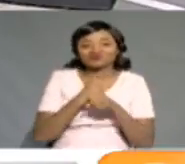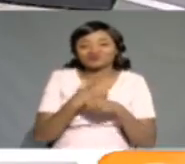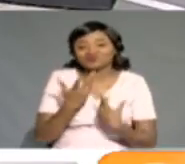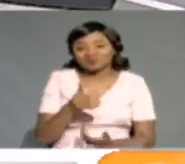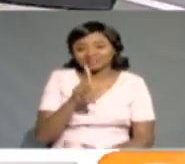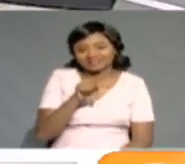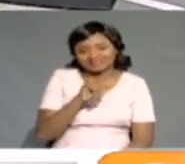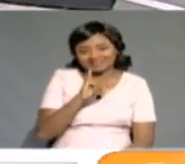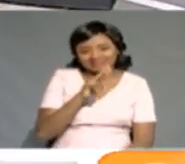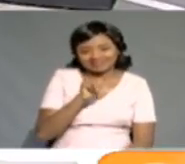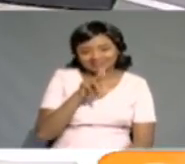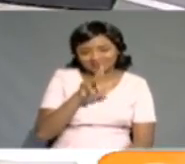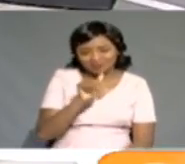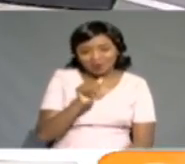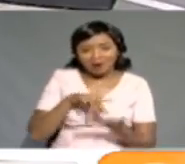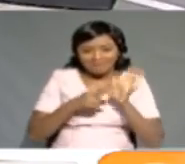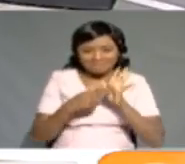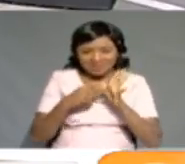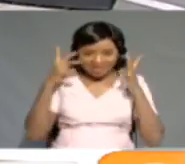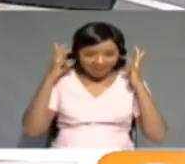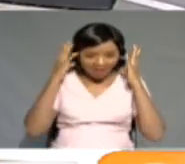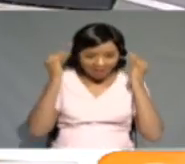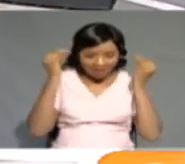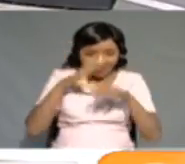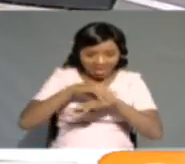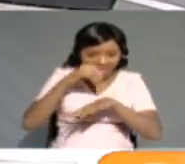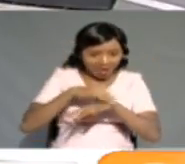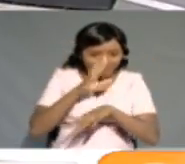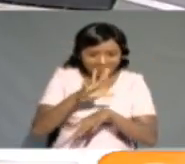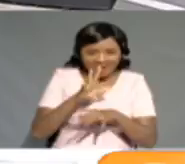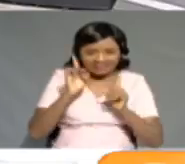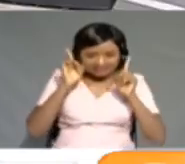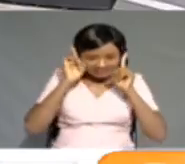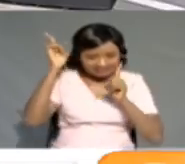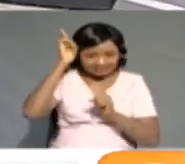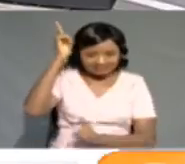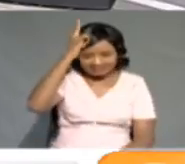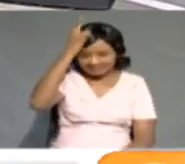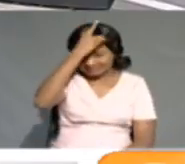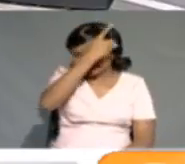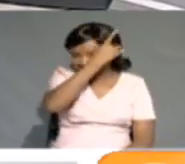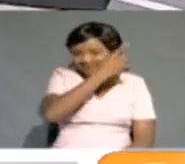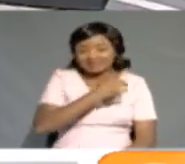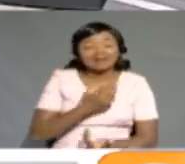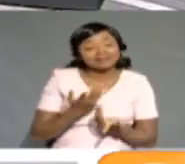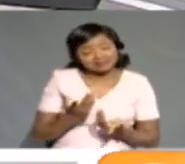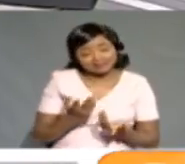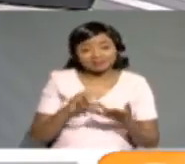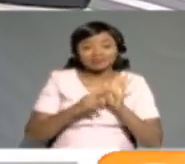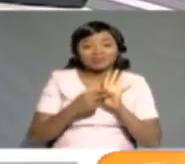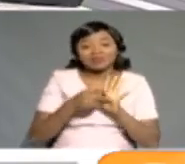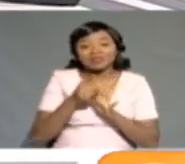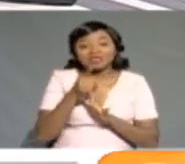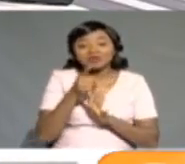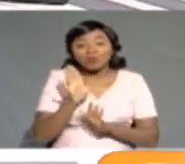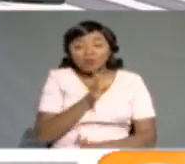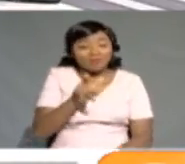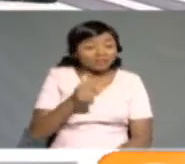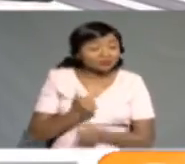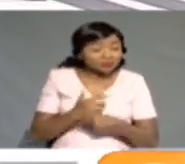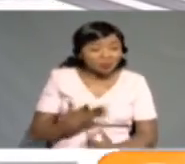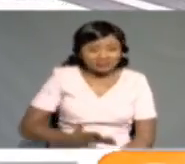nywele ambazo ziko rough. Zinaitwa matimutimu. Bas. Sasa ukizitimua hivyo, binti